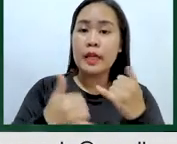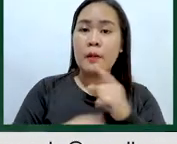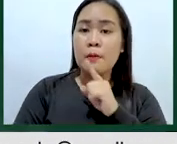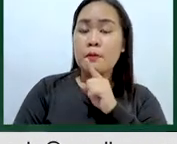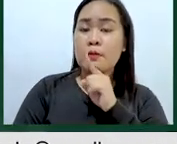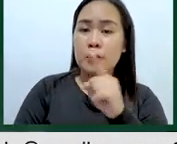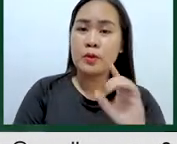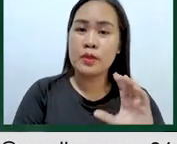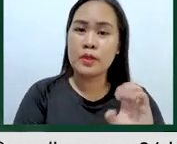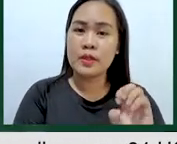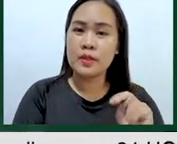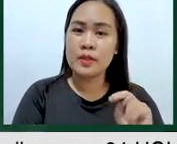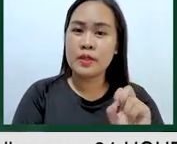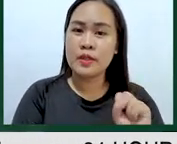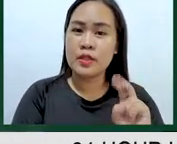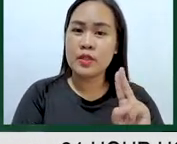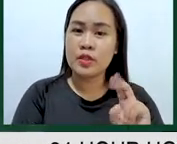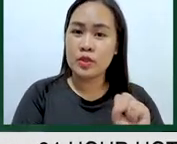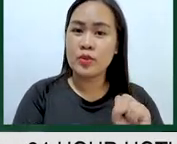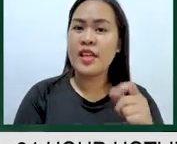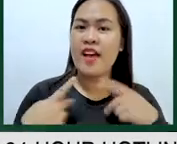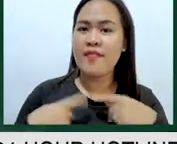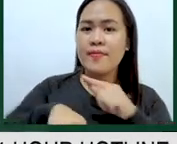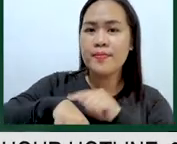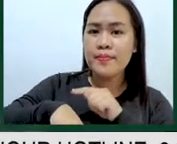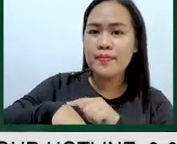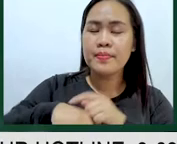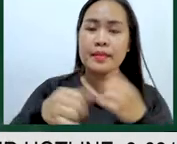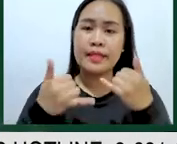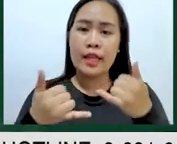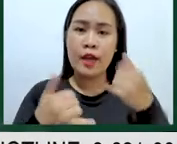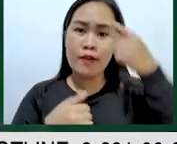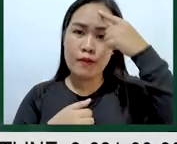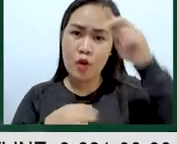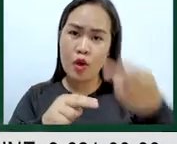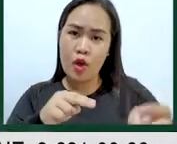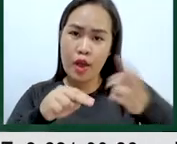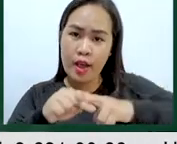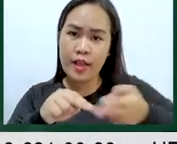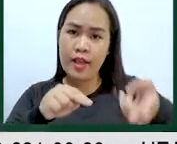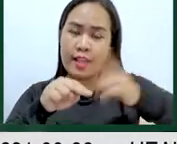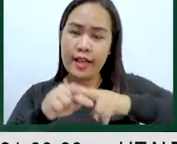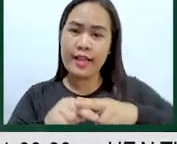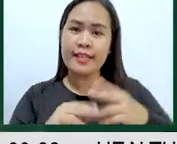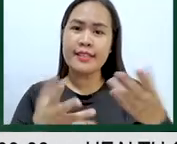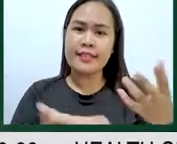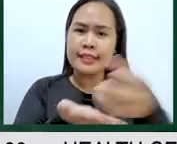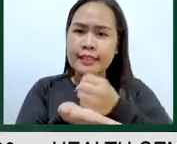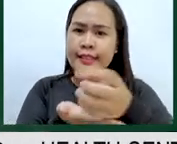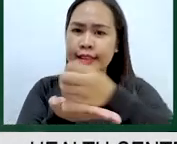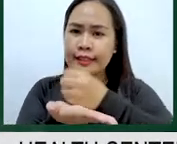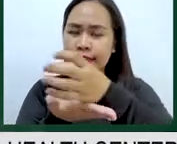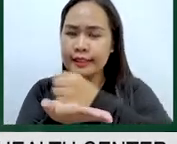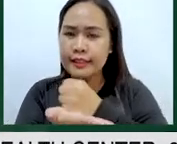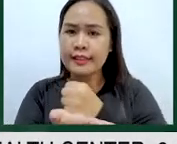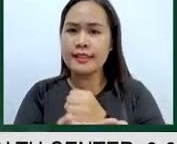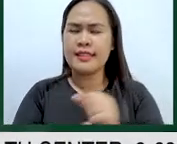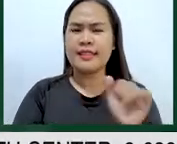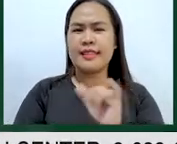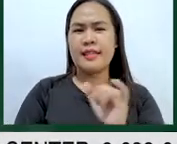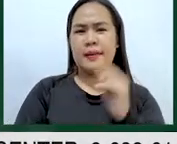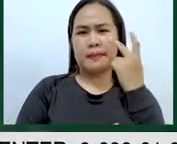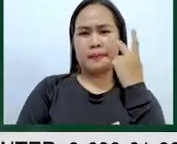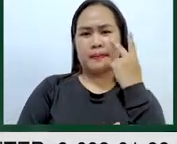gathering. No, siguro napansin na rin natin na maraming ang mga flaws, no, itong yung pagdi-distribute ng